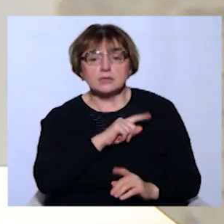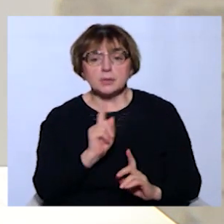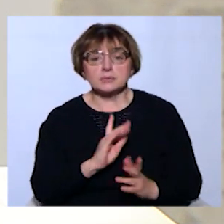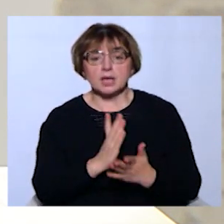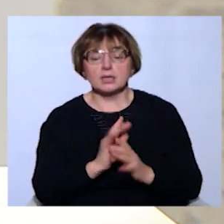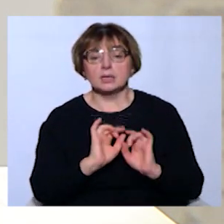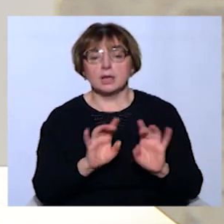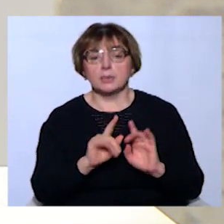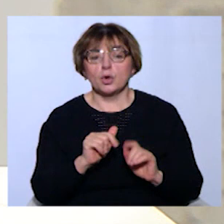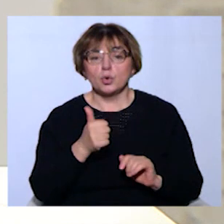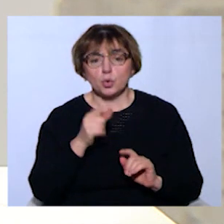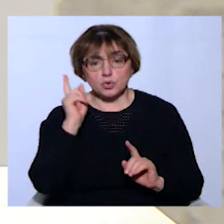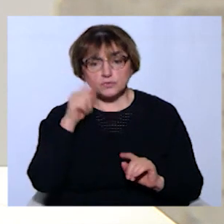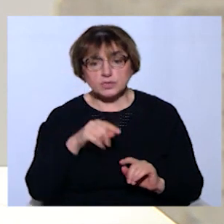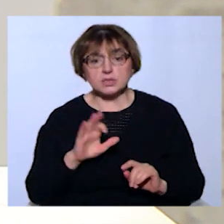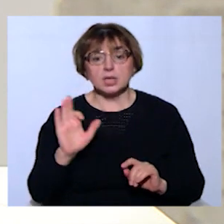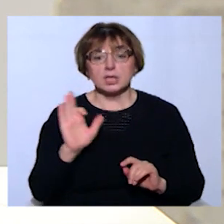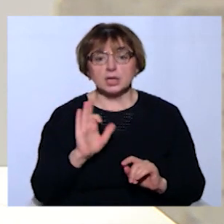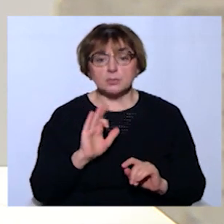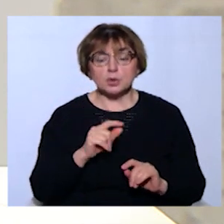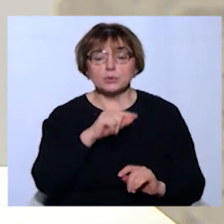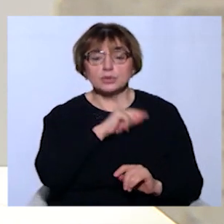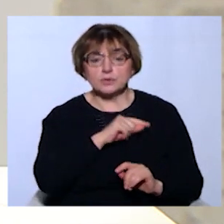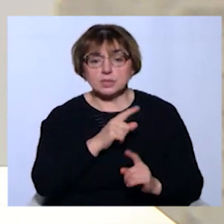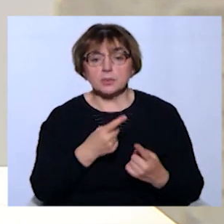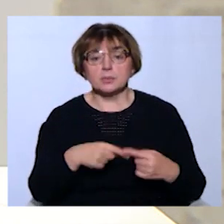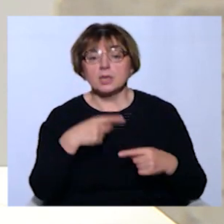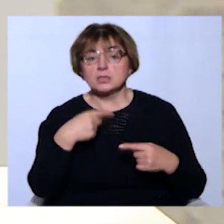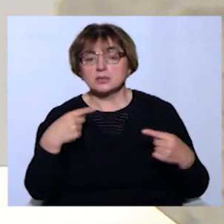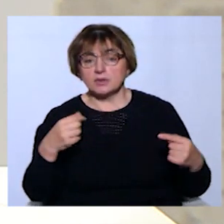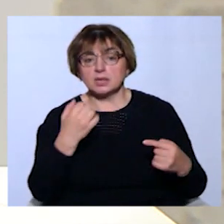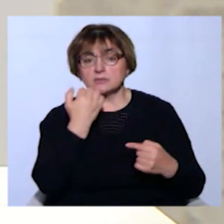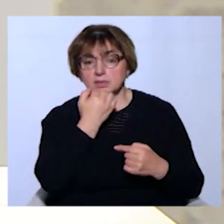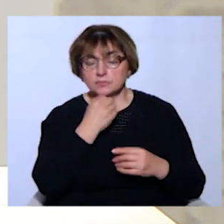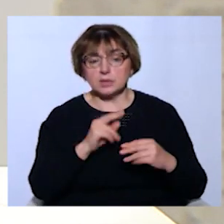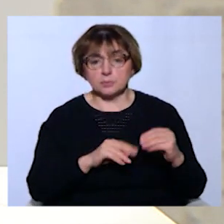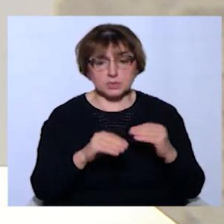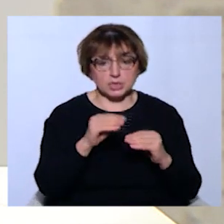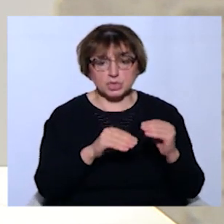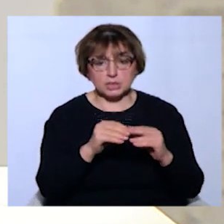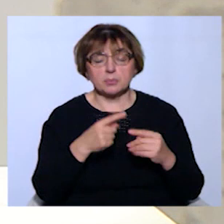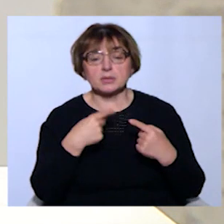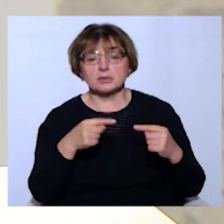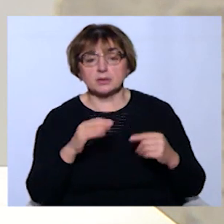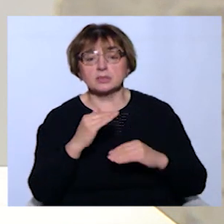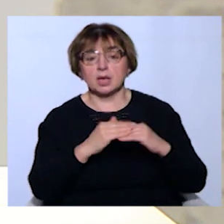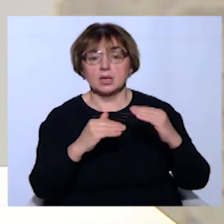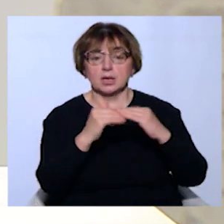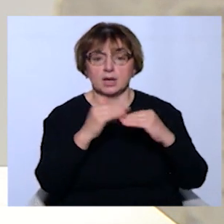საუბარი? როგორც ქიმიური თვისებები აქვთ, მაგალითად სხვადასხვა ნივთიერებებისაგან შესგებიან სხვადასხვა